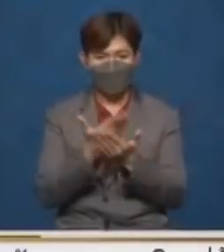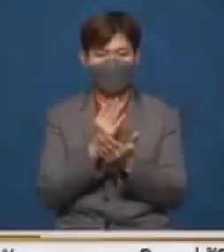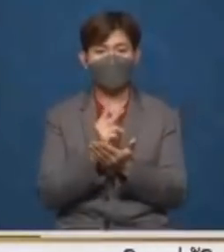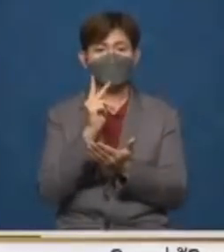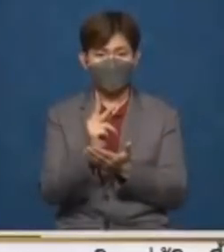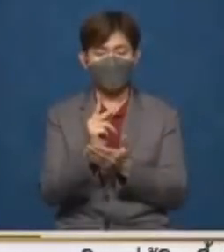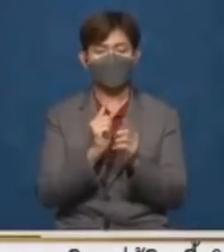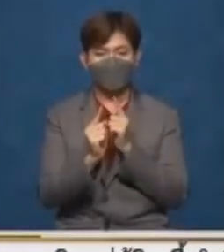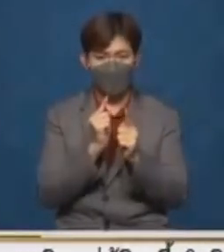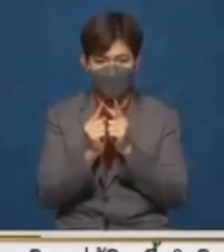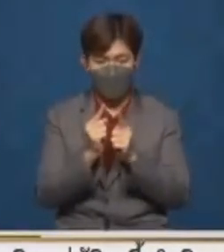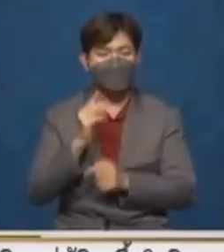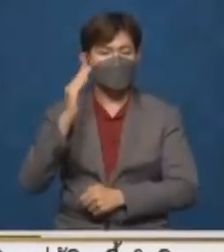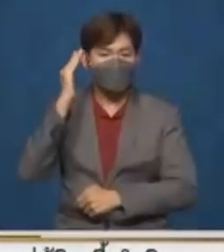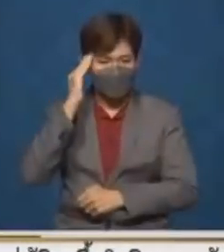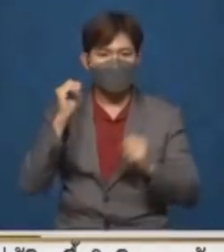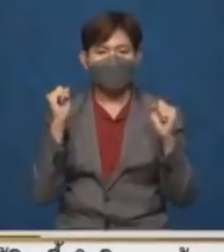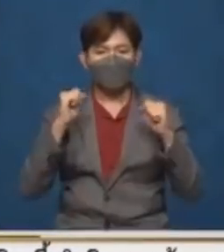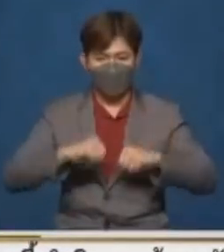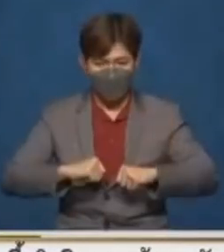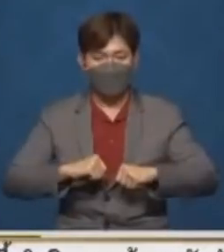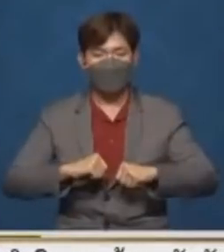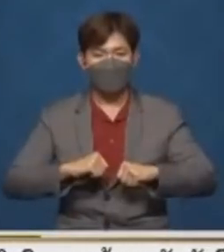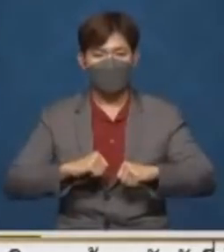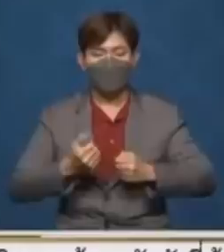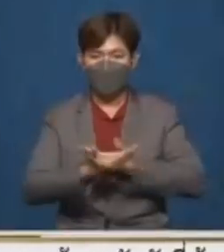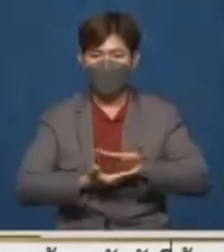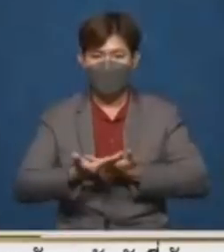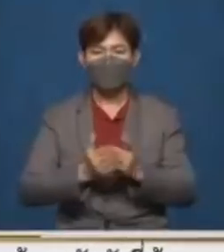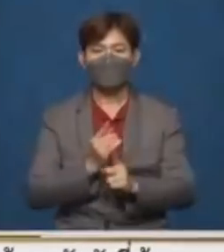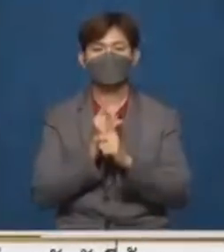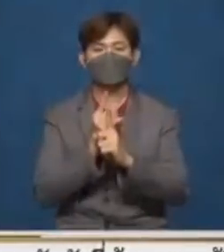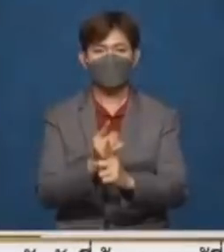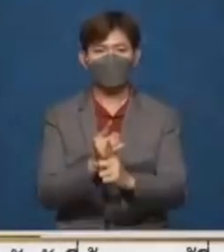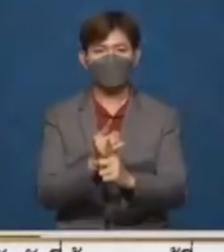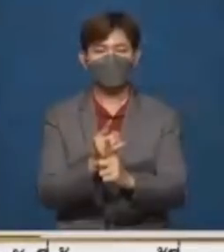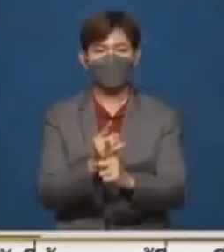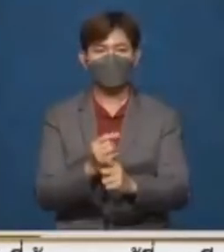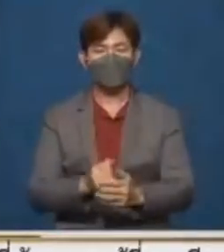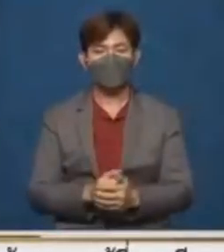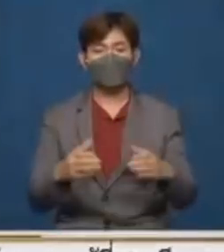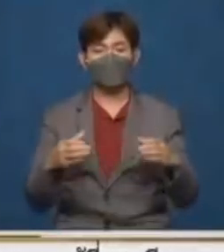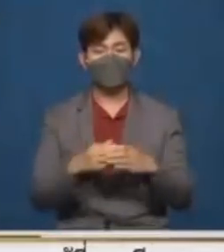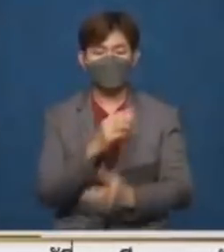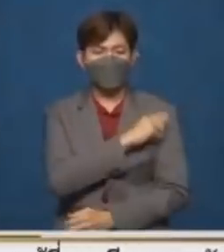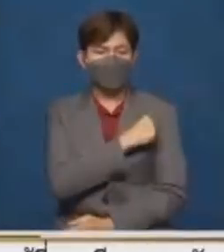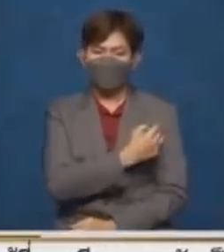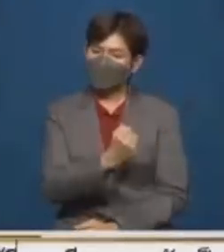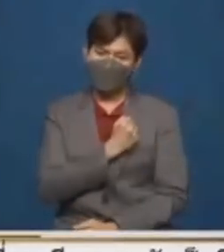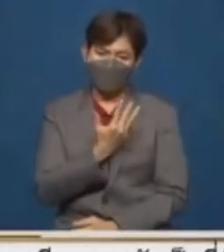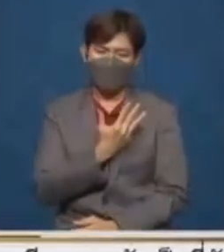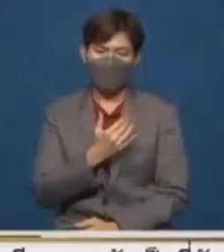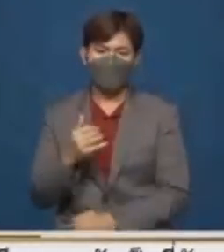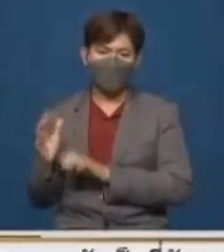ลับทราบและอนุมัติ การพินากลุมหมอไม่ทนเดินทางมาซี่สภา